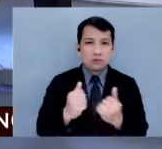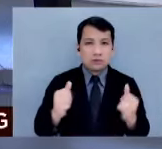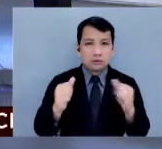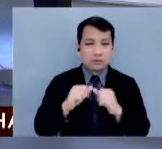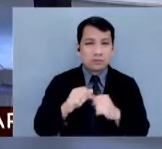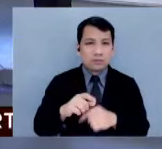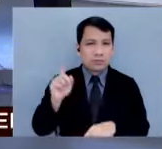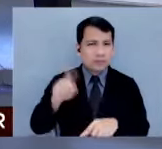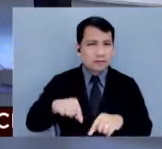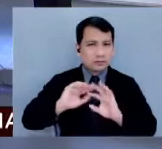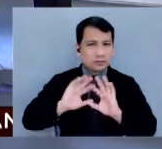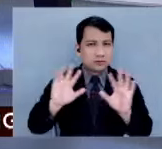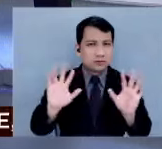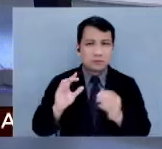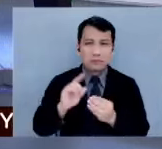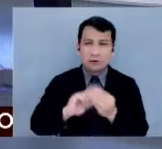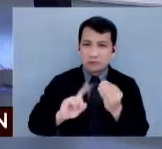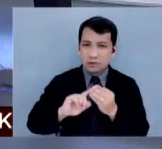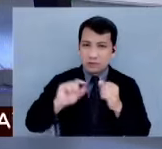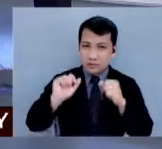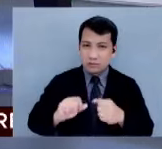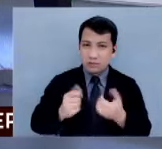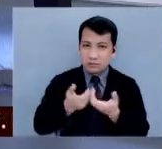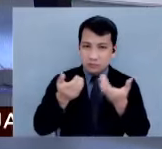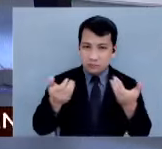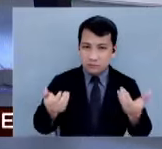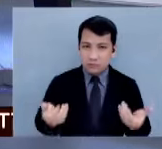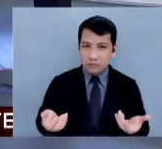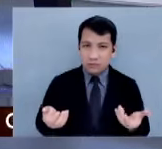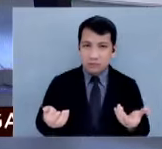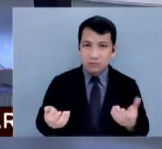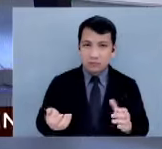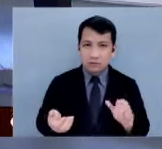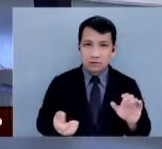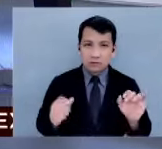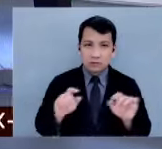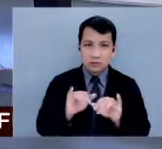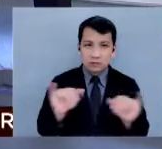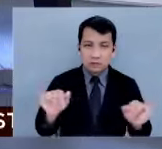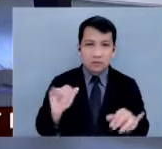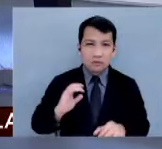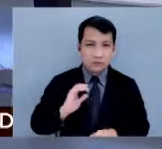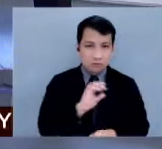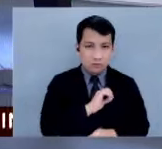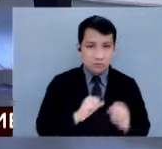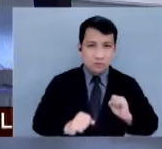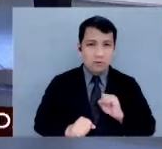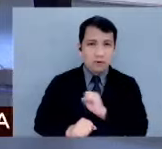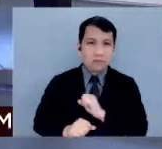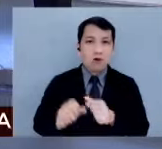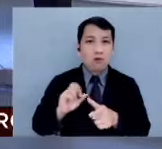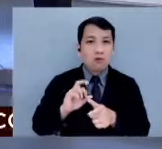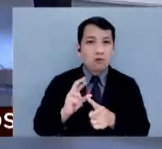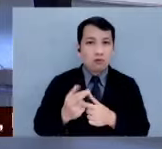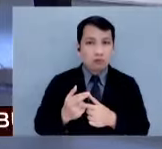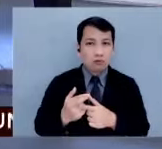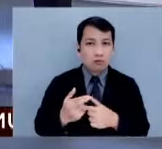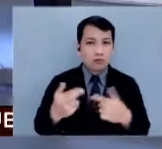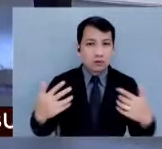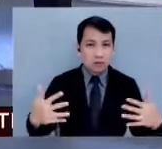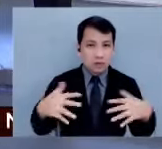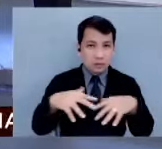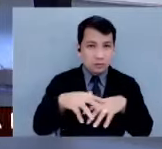malinaw kung pwedeng magkahiwalay ang deliberasyon ng dalawang kapulungan o kung kailangan pa bang mag-officially